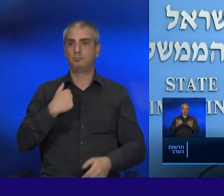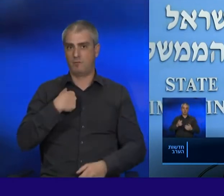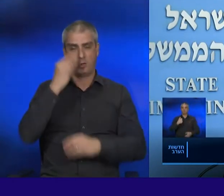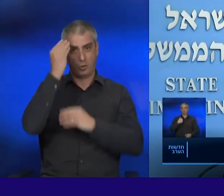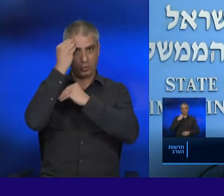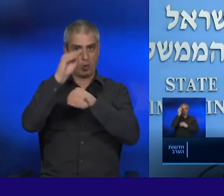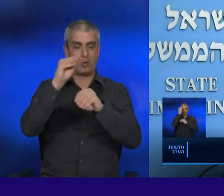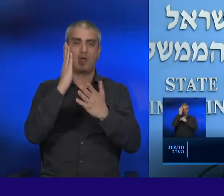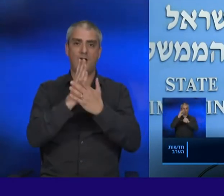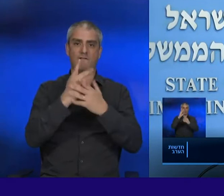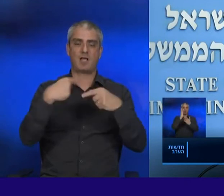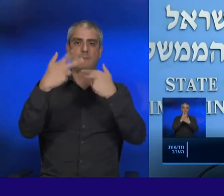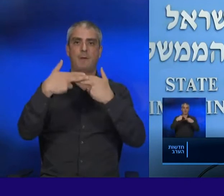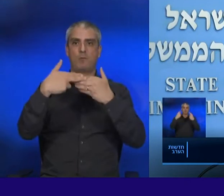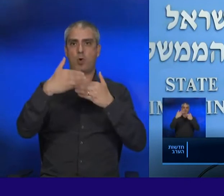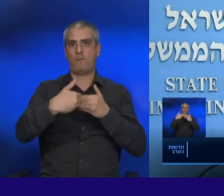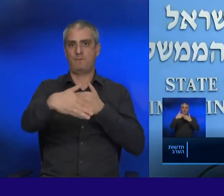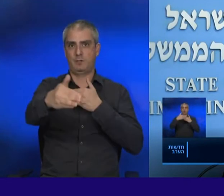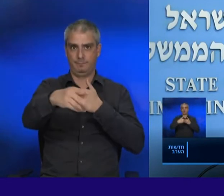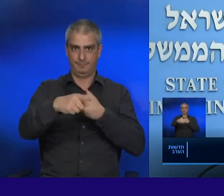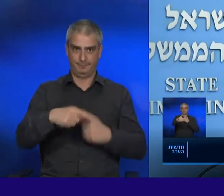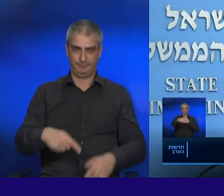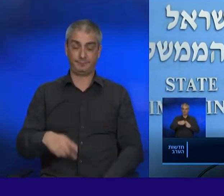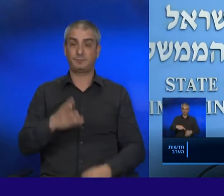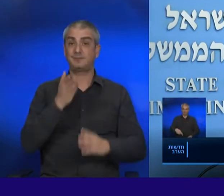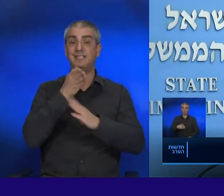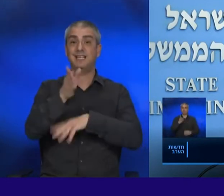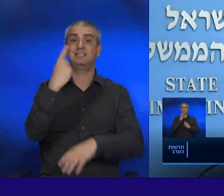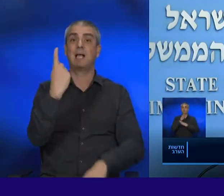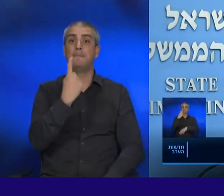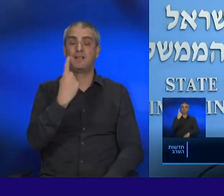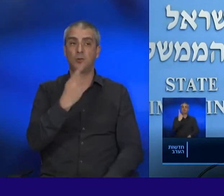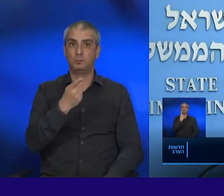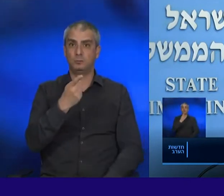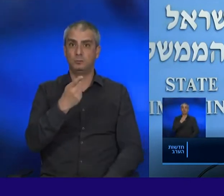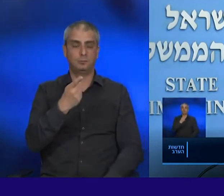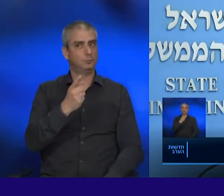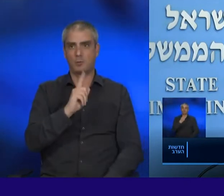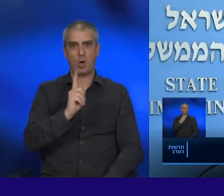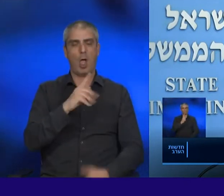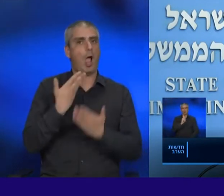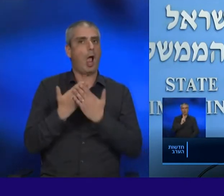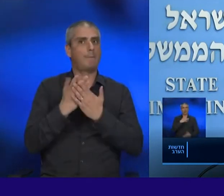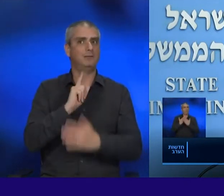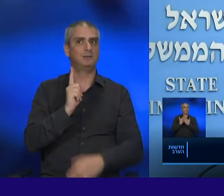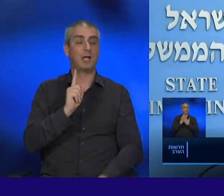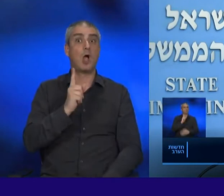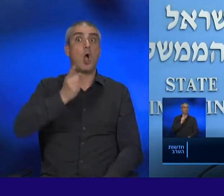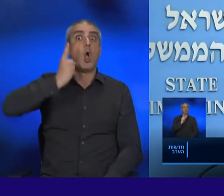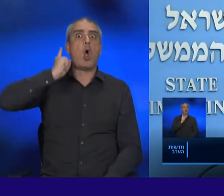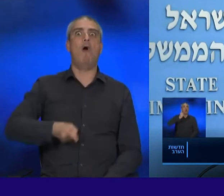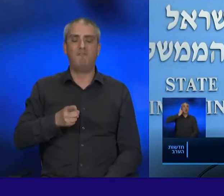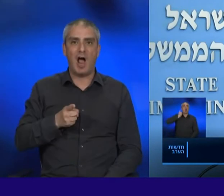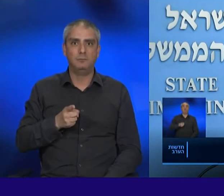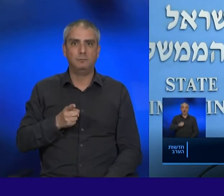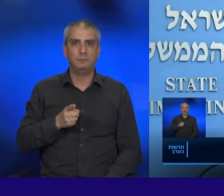נודיע על כך כבר בימים הקרובים. הכניסה לבידוד לא תהיה המלצה, היא חובה,